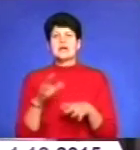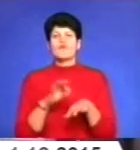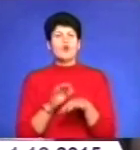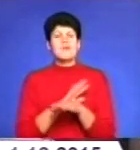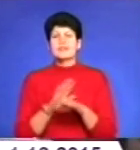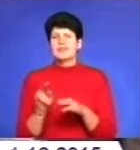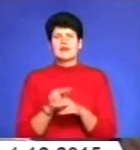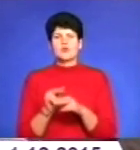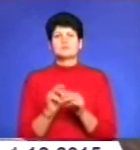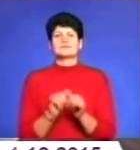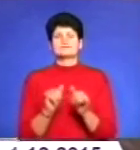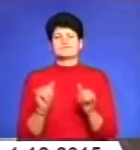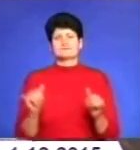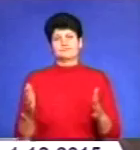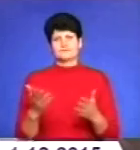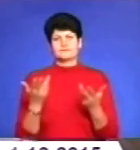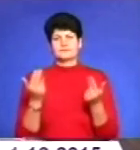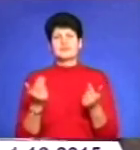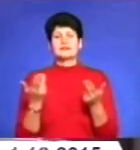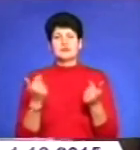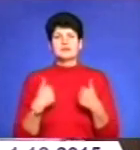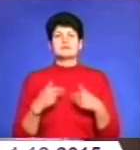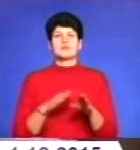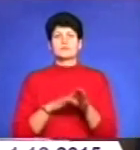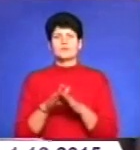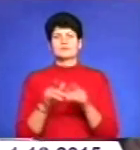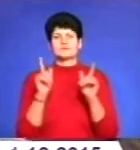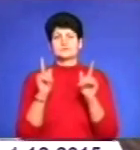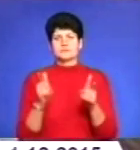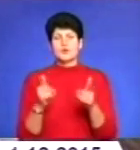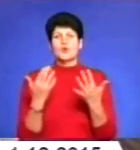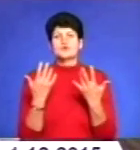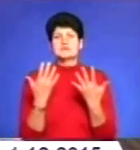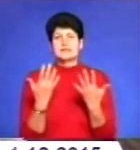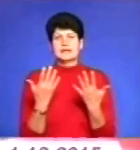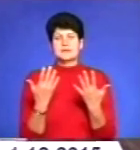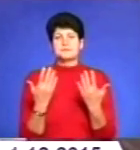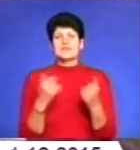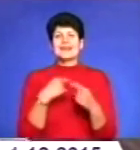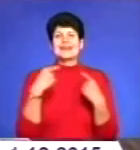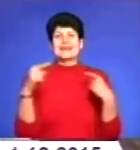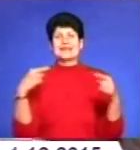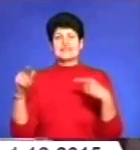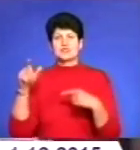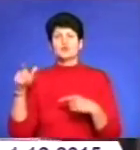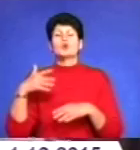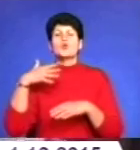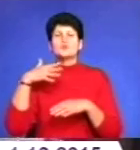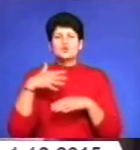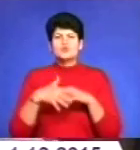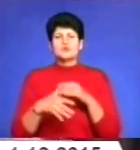і прогресує, на жаль. Так, я з вами цілком погоджуюся, оскільки інші люди, вони розуміють, що